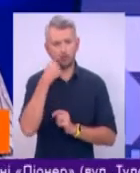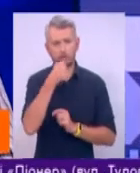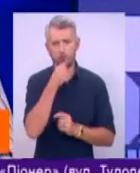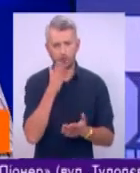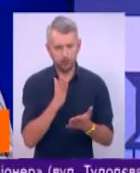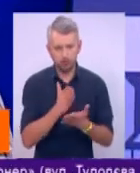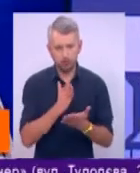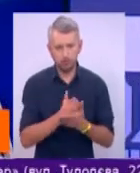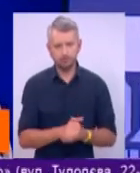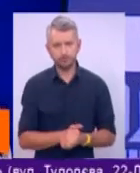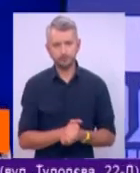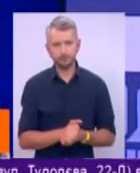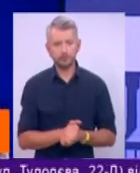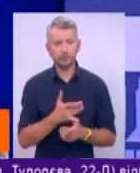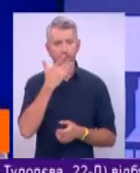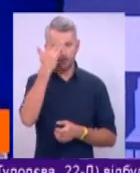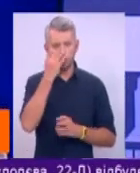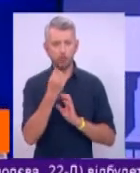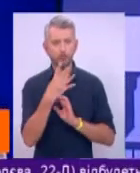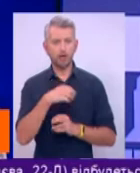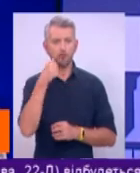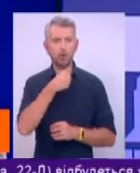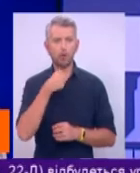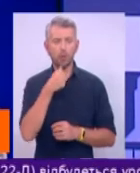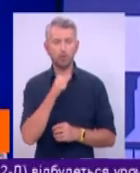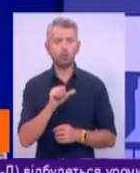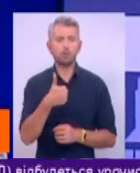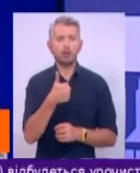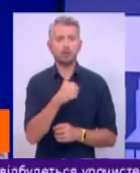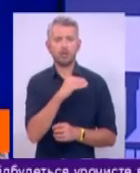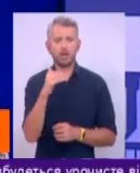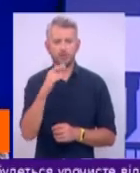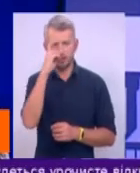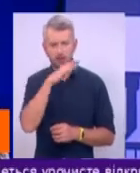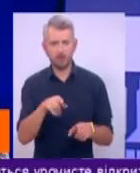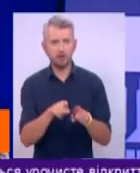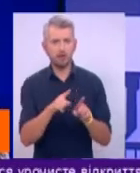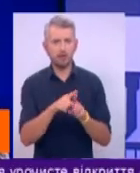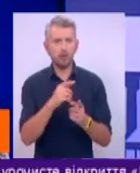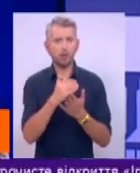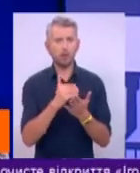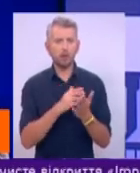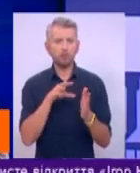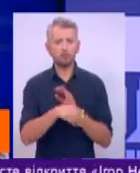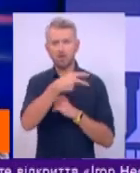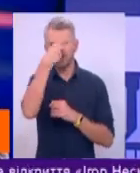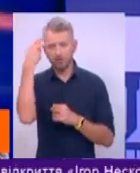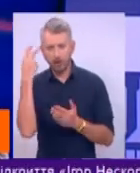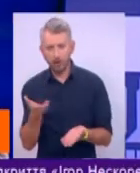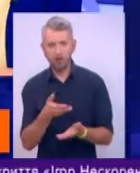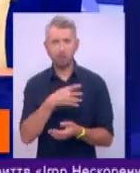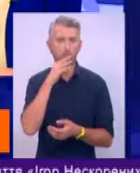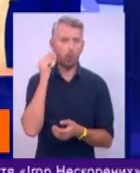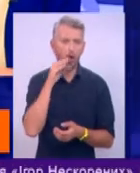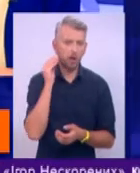року. Влітку 2014-го одними з першими на рівні країн такі програми запровадили Литва, запровадила